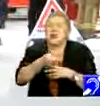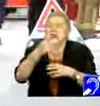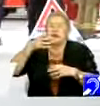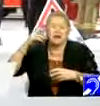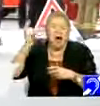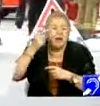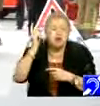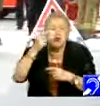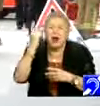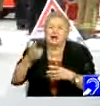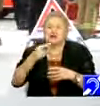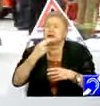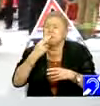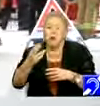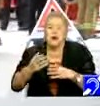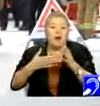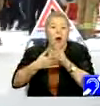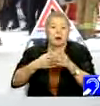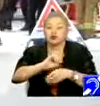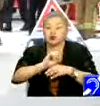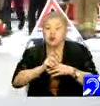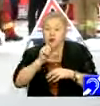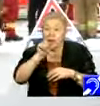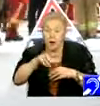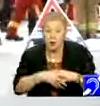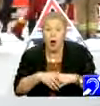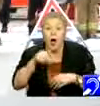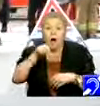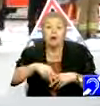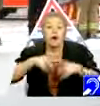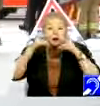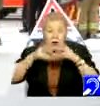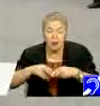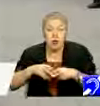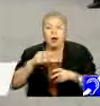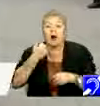imediat la fața locului. Perimetrul este încă blocat pentru desfășurarea anchetei.